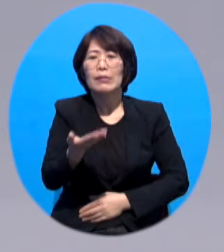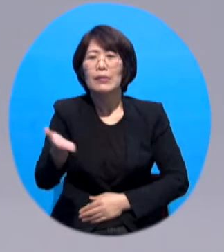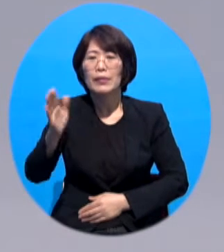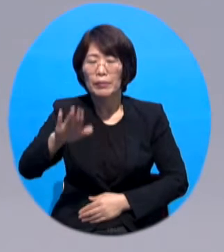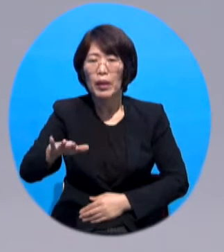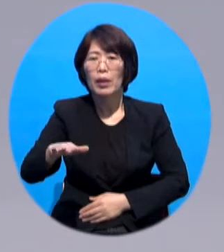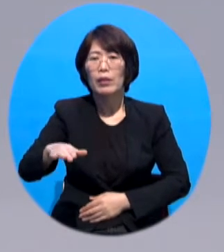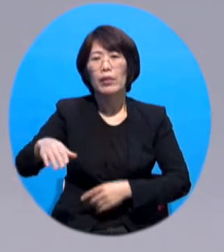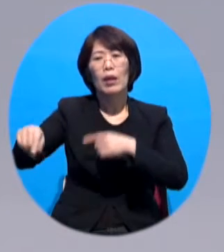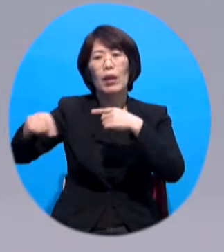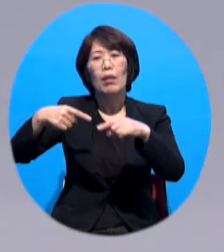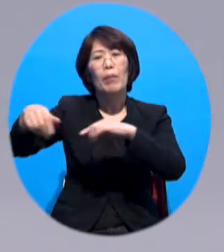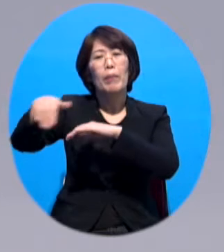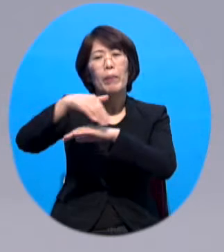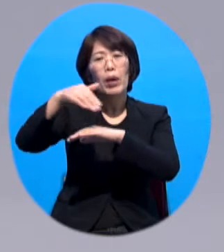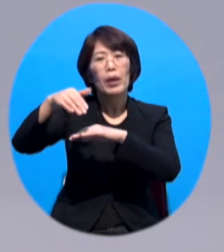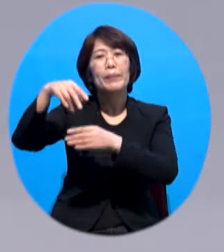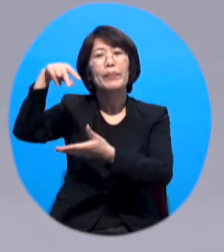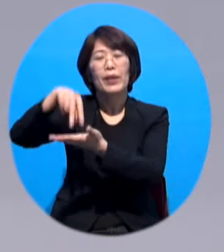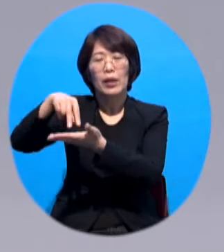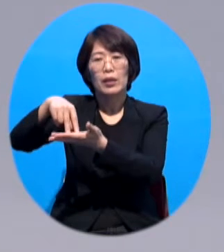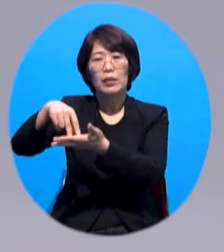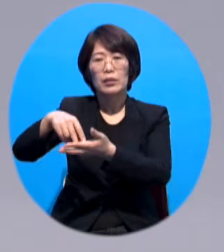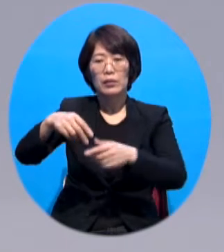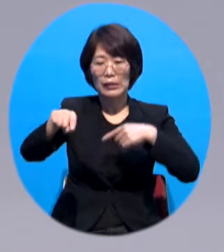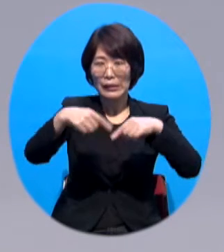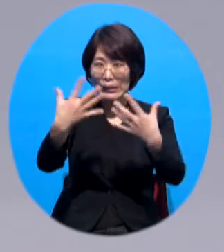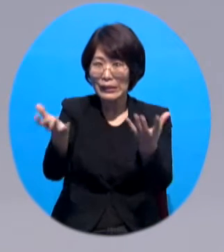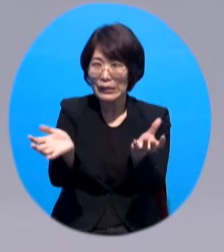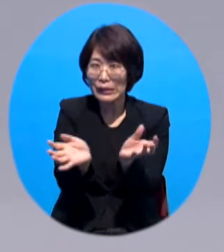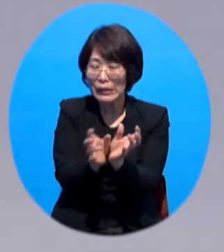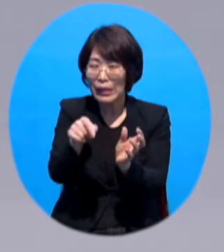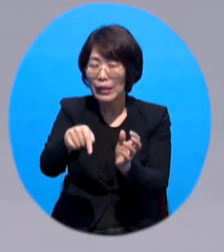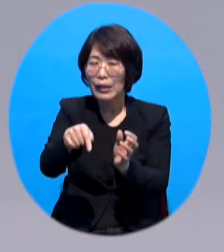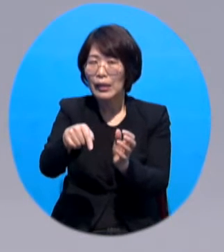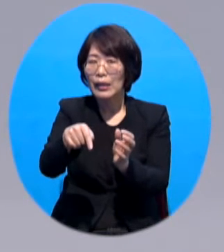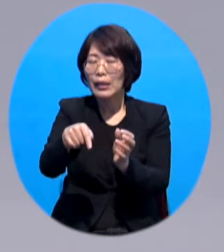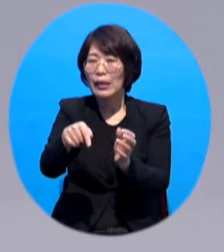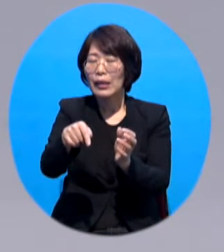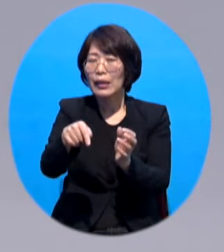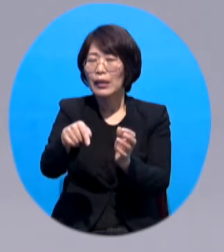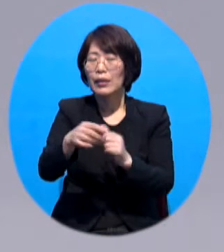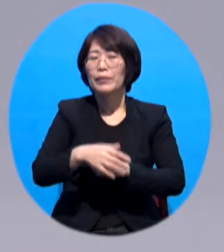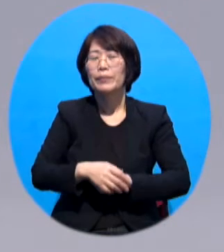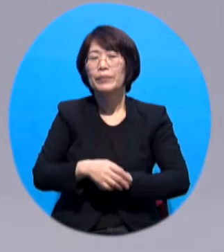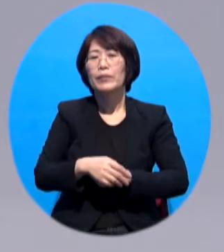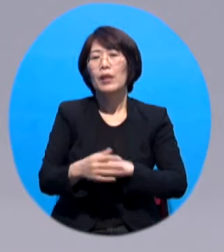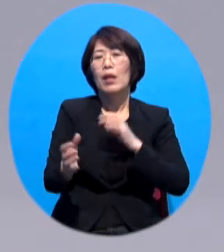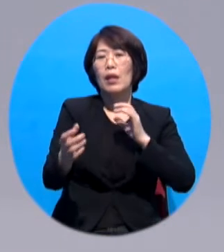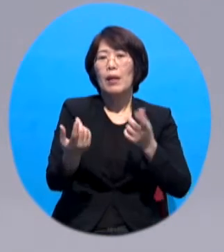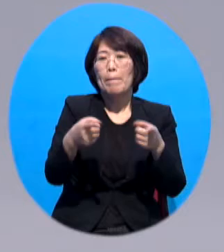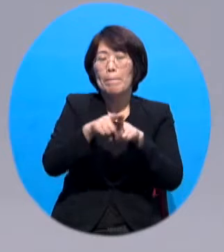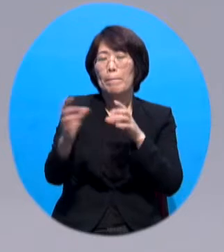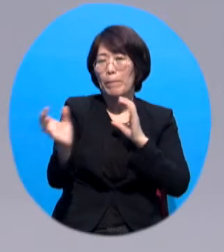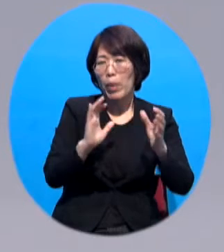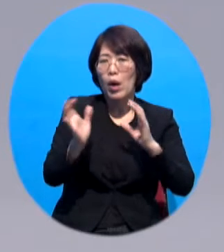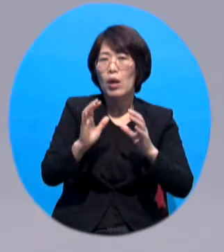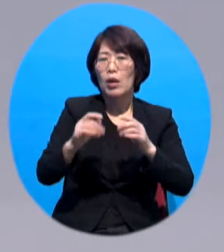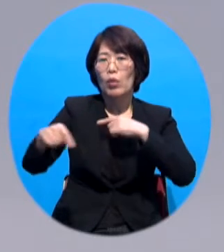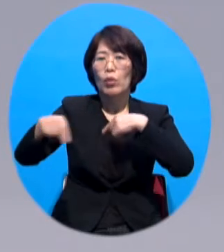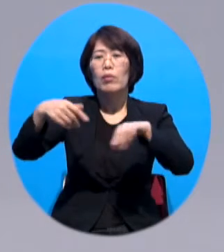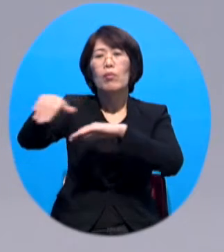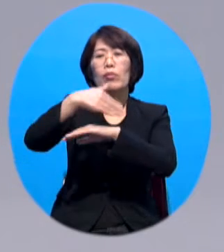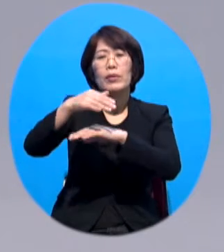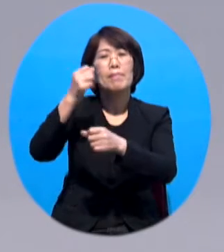전체 의 측면에 있어서는 정담 과 많은 토론과 정책을 만드는